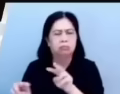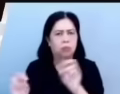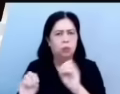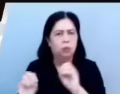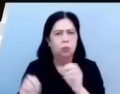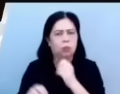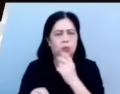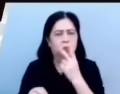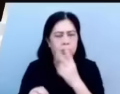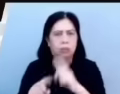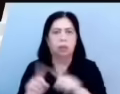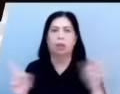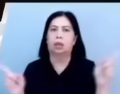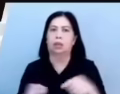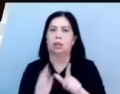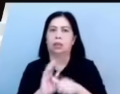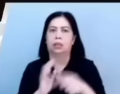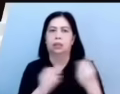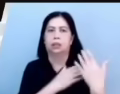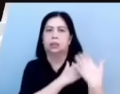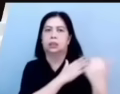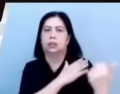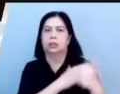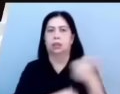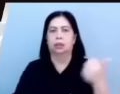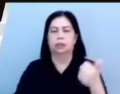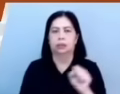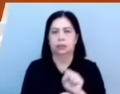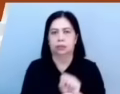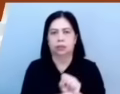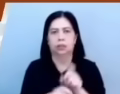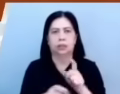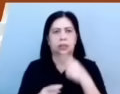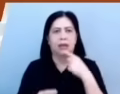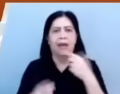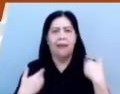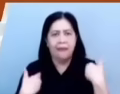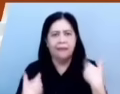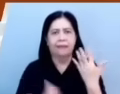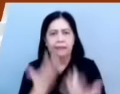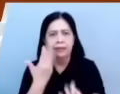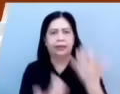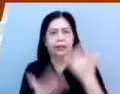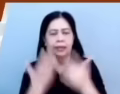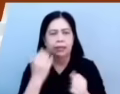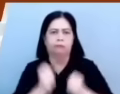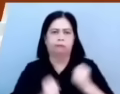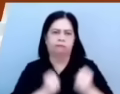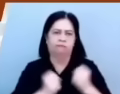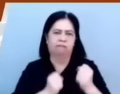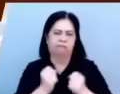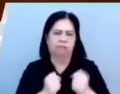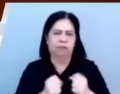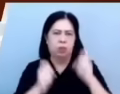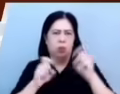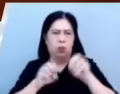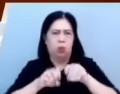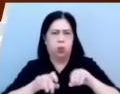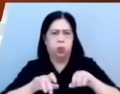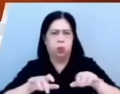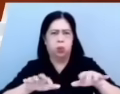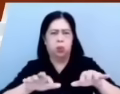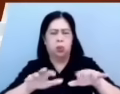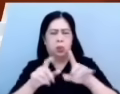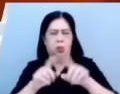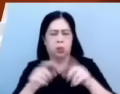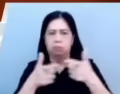Pero maya-maya, tinawag na raw siya ng iba pa niyang kasamahan at sinabihan na siyang may sunog. Tumakbo na raw sila dahil mabilis na gumagapang ang apoy at malaki